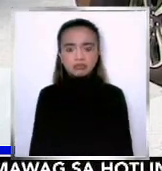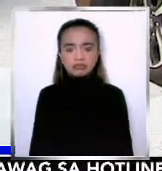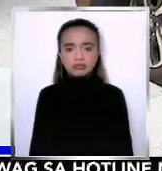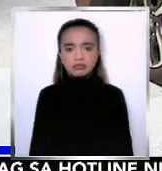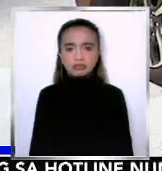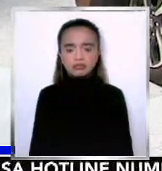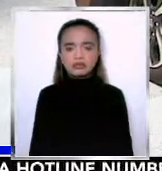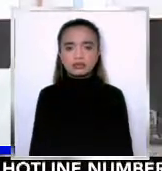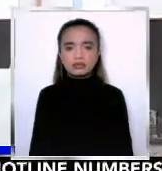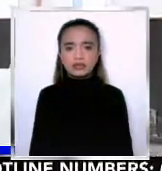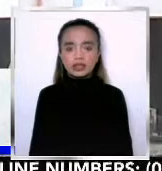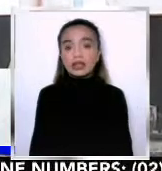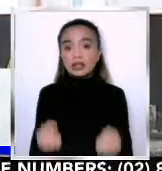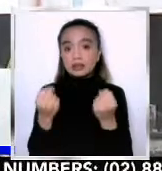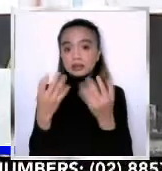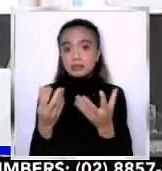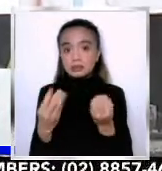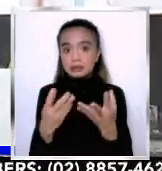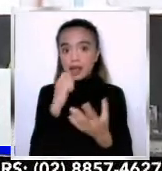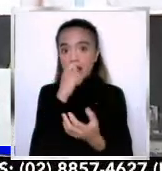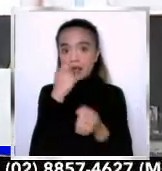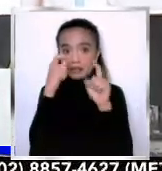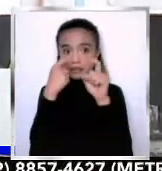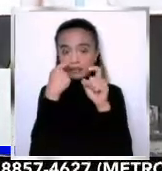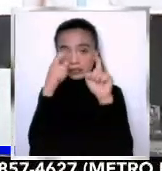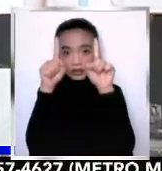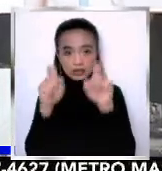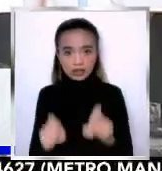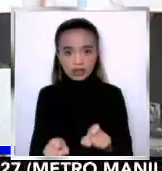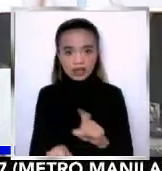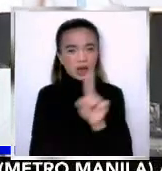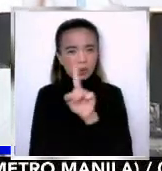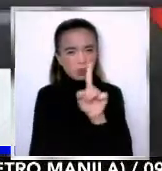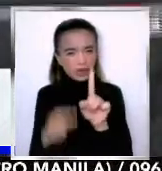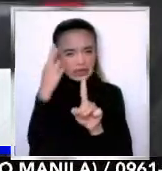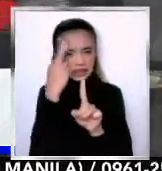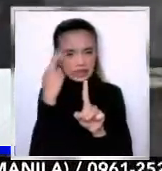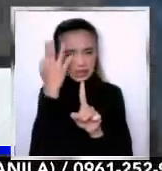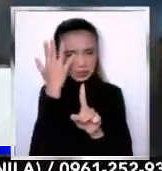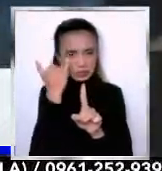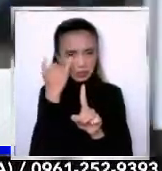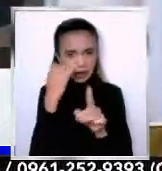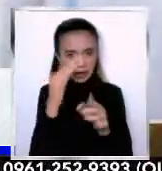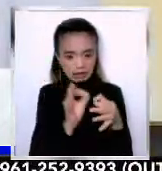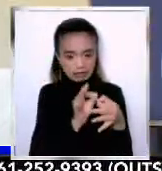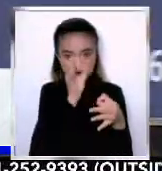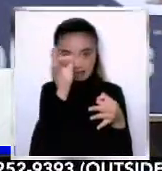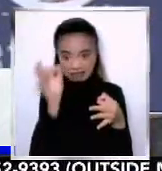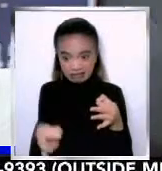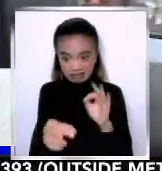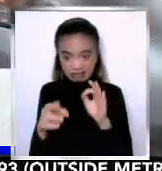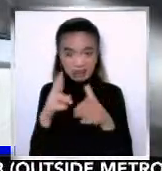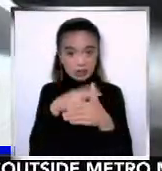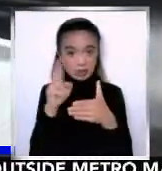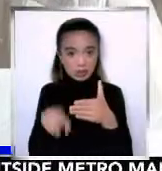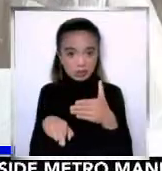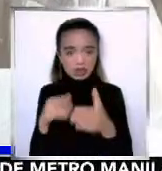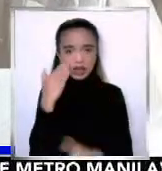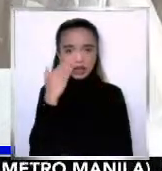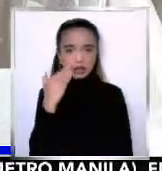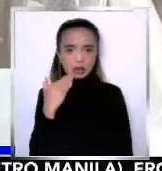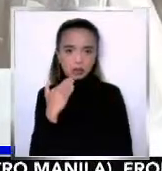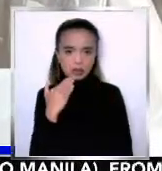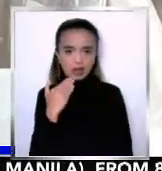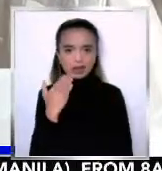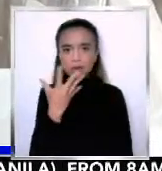mga nagpapaswab, isa pa umano sa mga dahilan ng pagkaantala ng resulta ang kakulangan sa medical technologists na